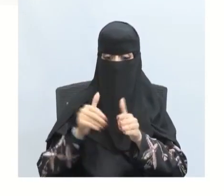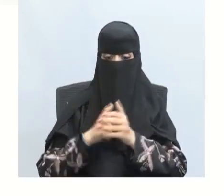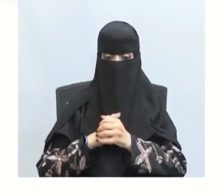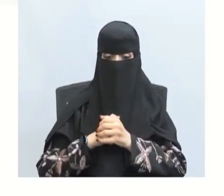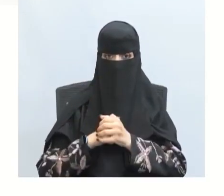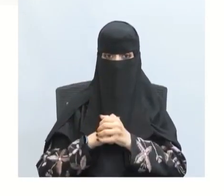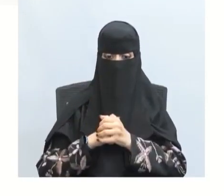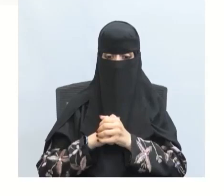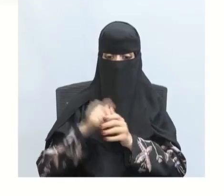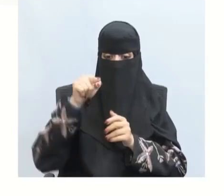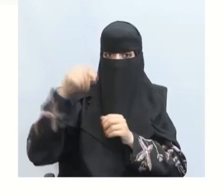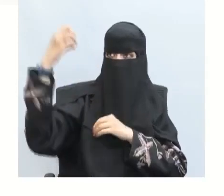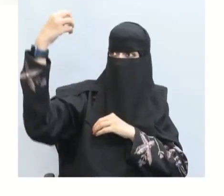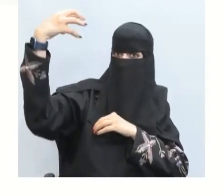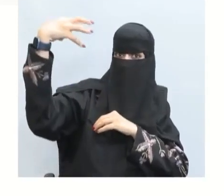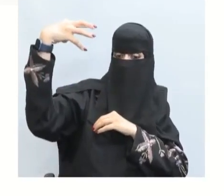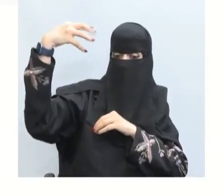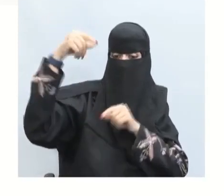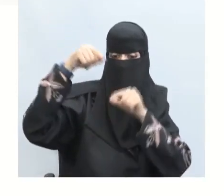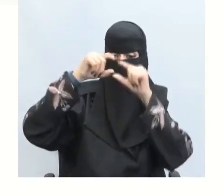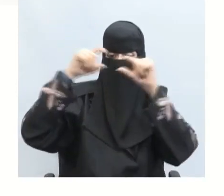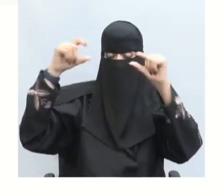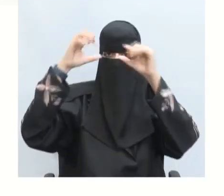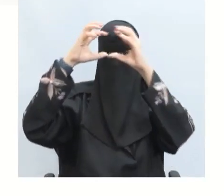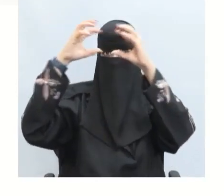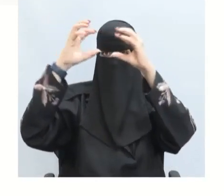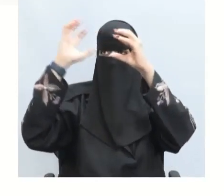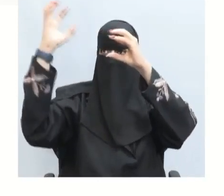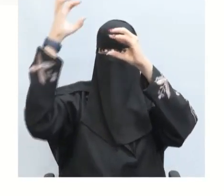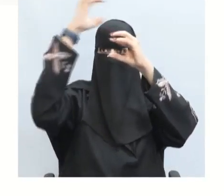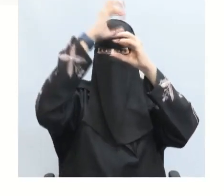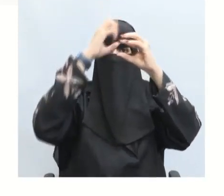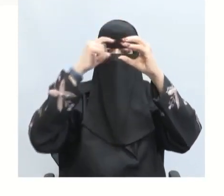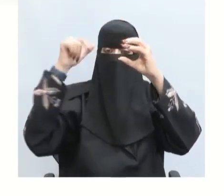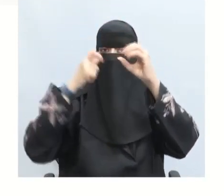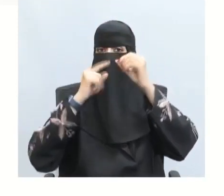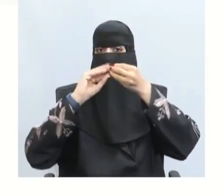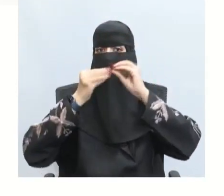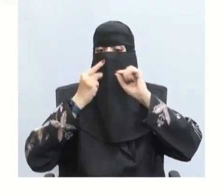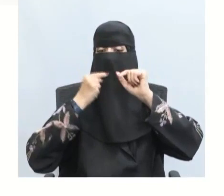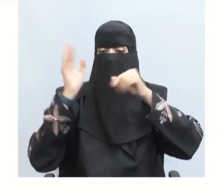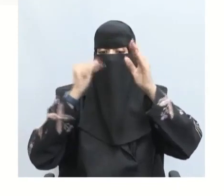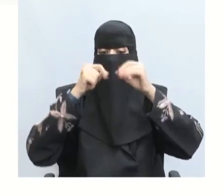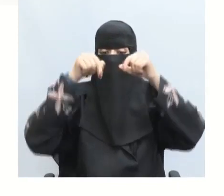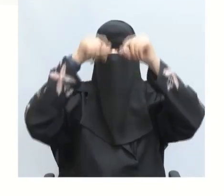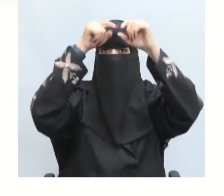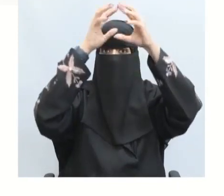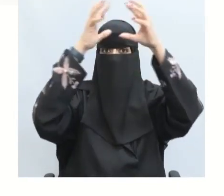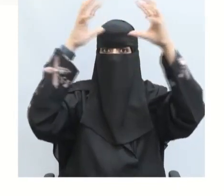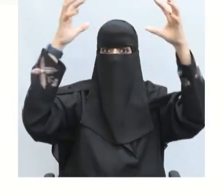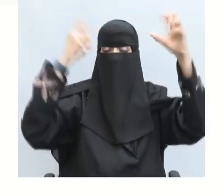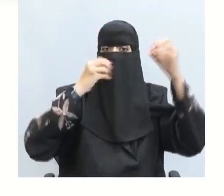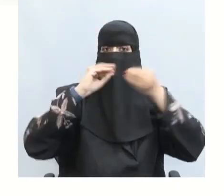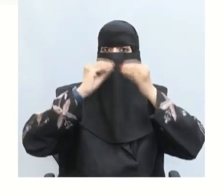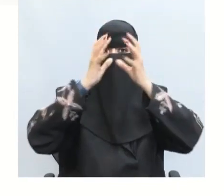لدينا الشمس ولدينا العمالقه الحمراء ولدينا ايضا العمالقه الحمراء الضخمه طبعا